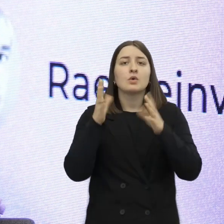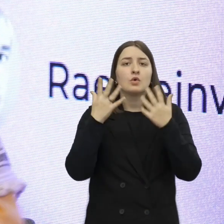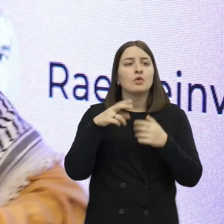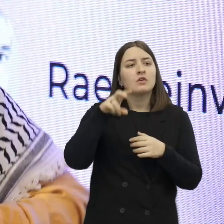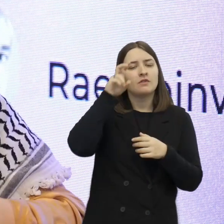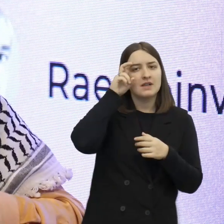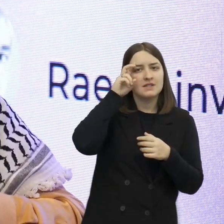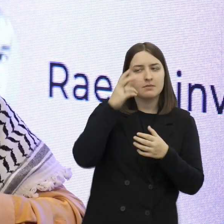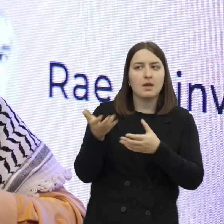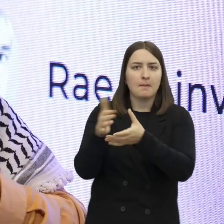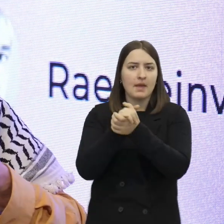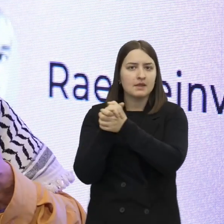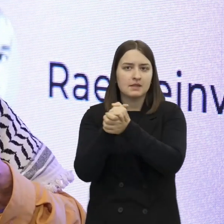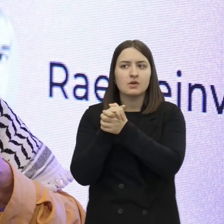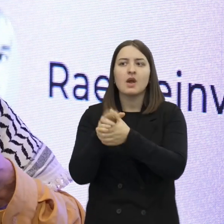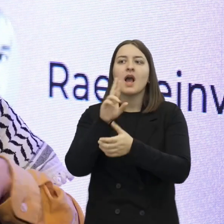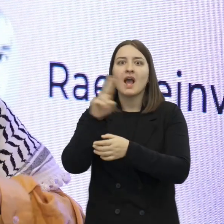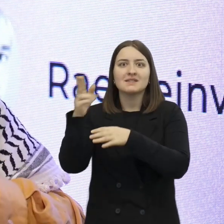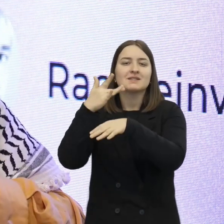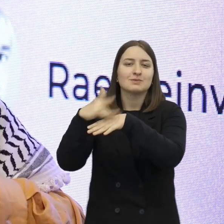genocidą. Ir kalbant apie